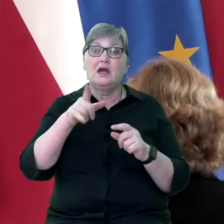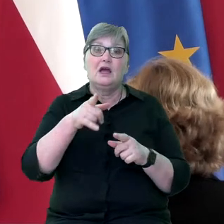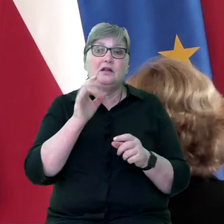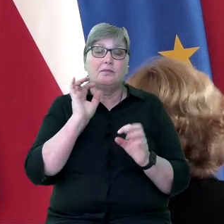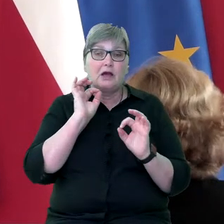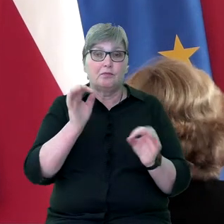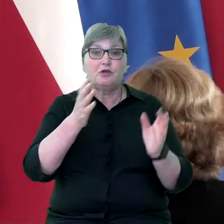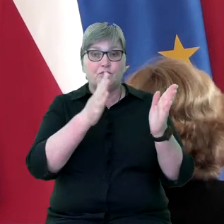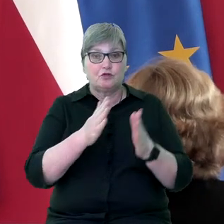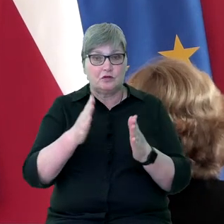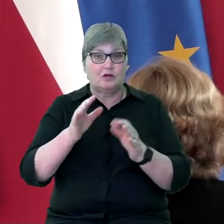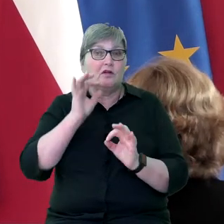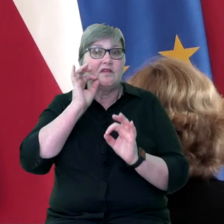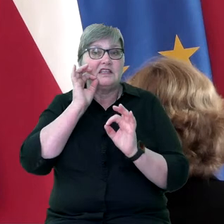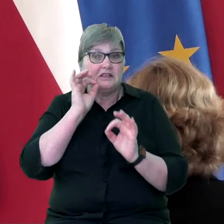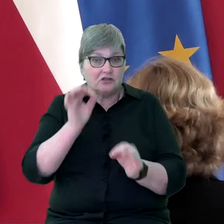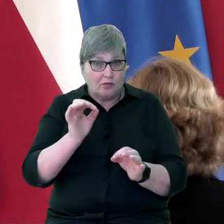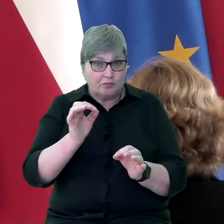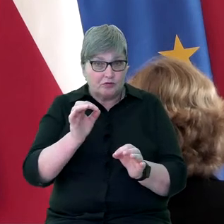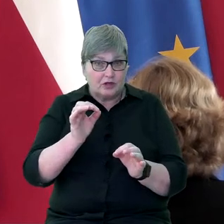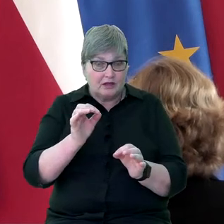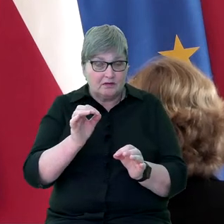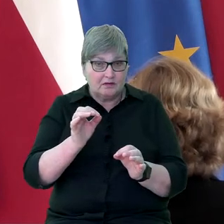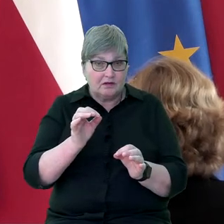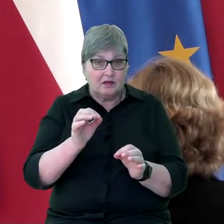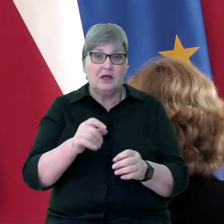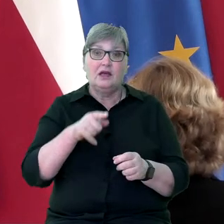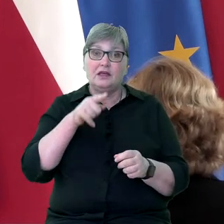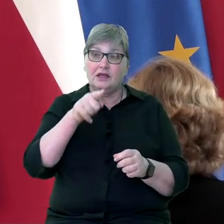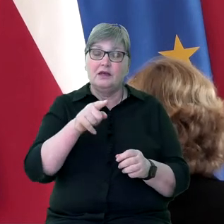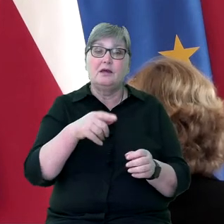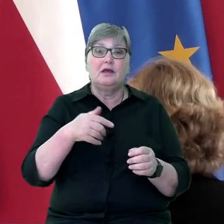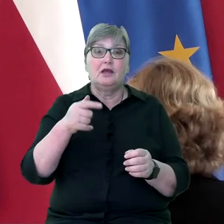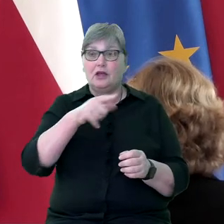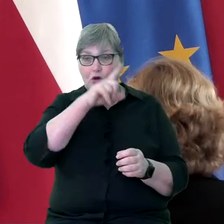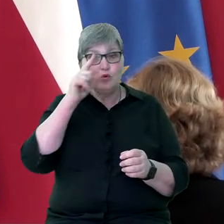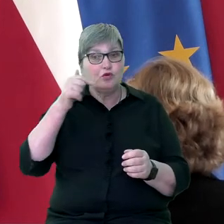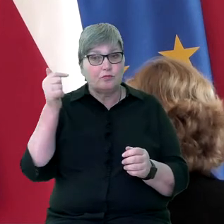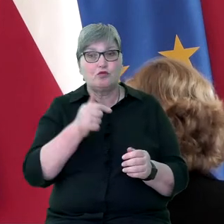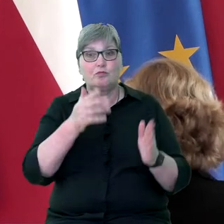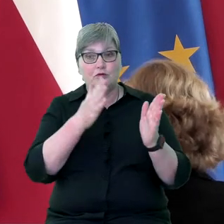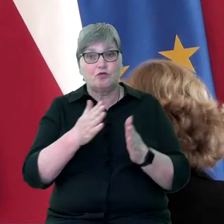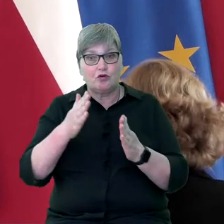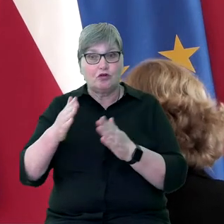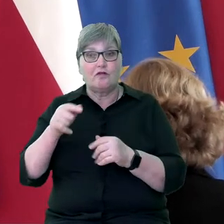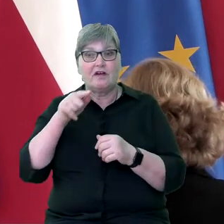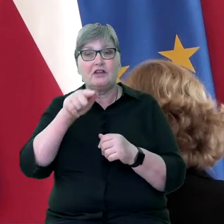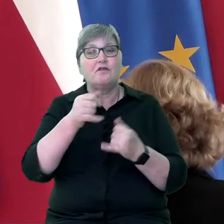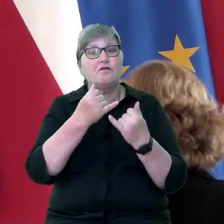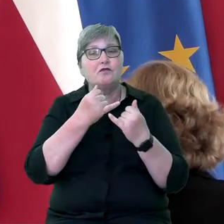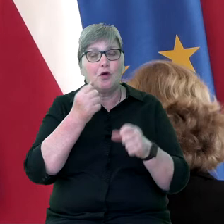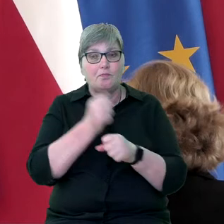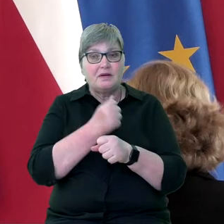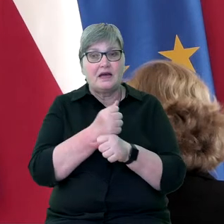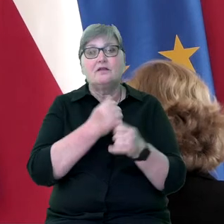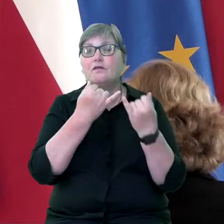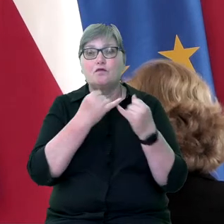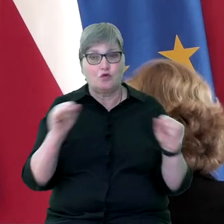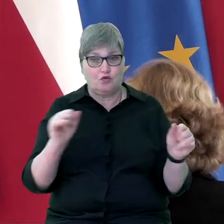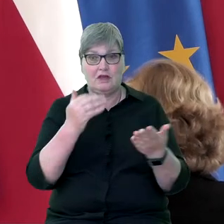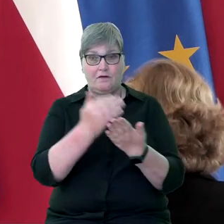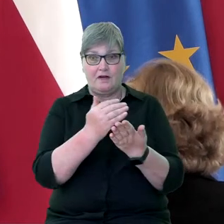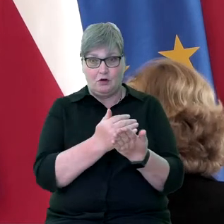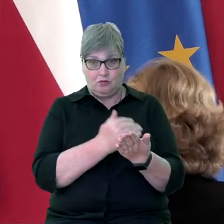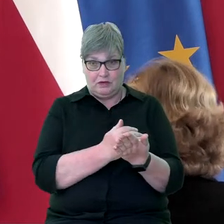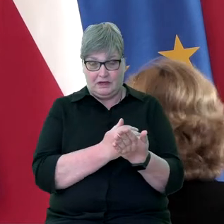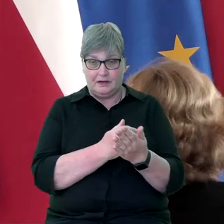bezstronny, przygotowany niejednokrotnie do działania w warunkach napięć politycznych. Niezależnie od zmieniających się